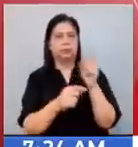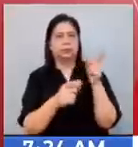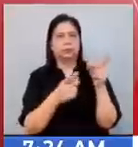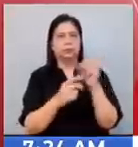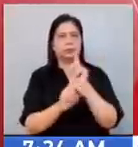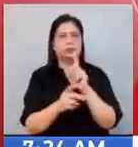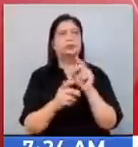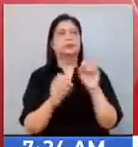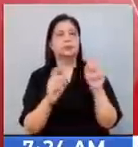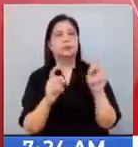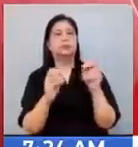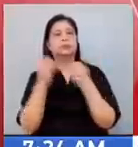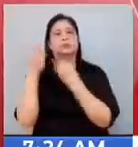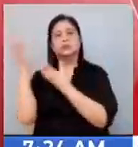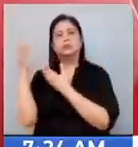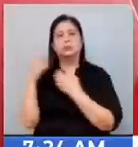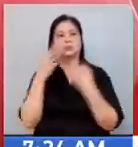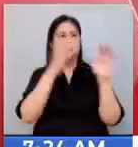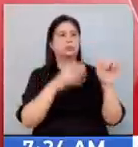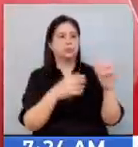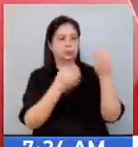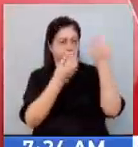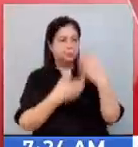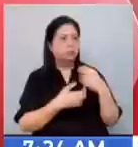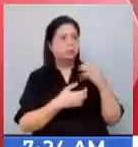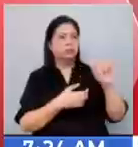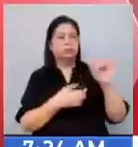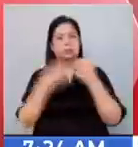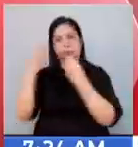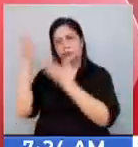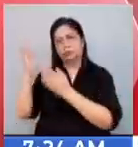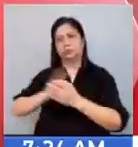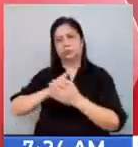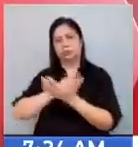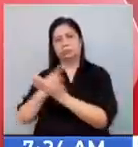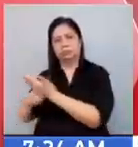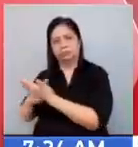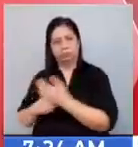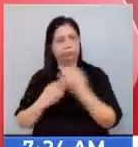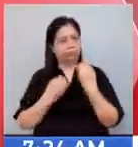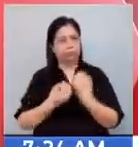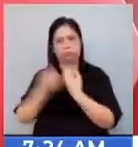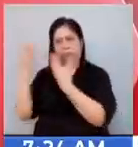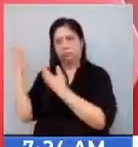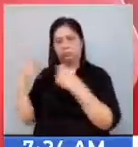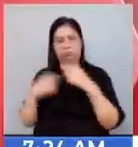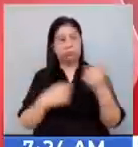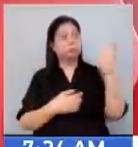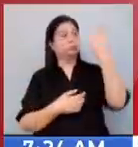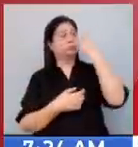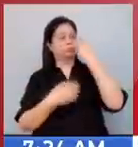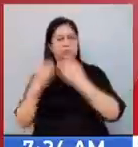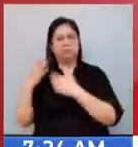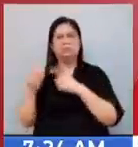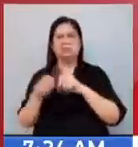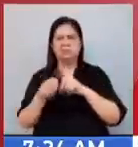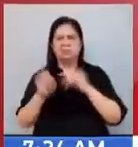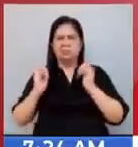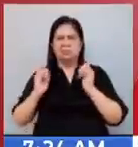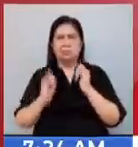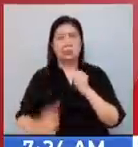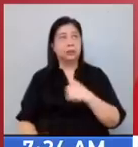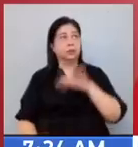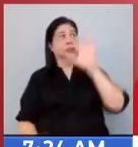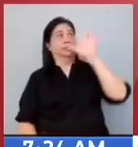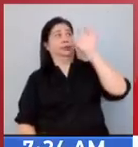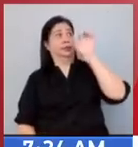namin yan sa board, i-propose namin yan sa board, sabihin namin sa board para sabihin sa CHED. Puro po ganon. Yung question namin, i-question